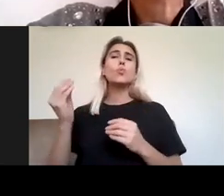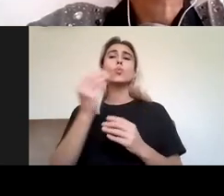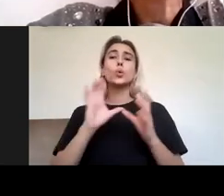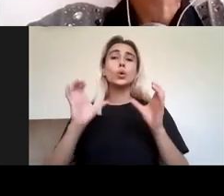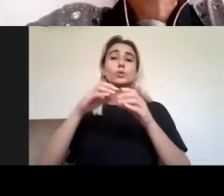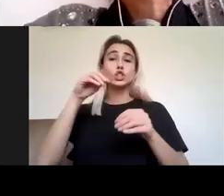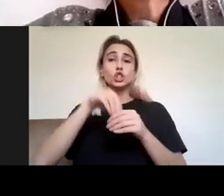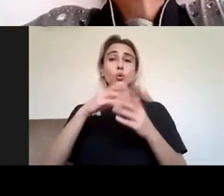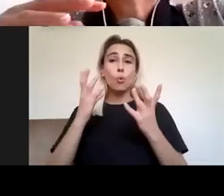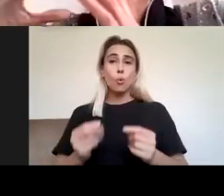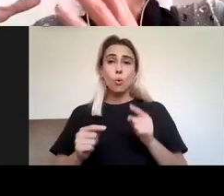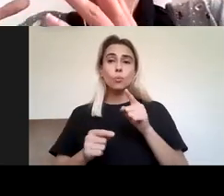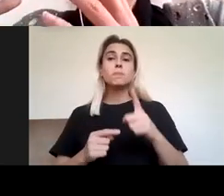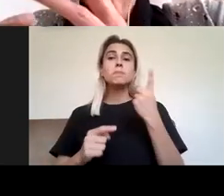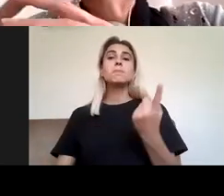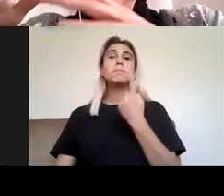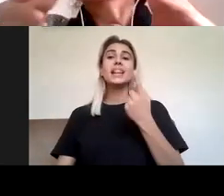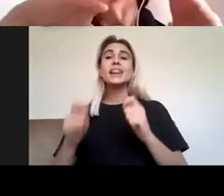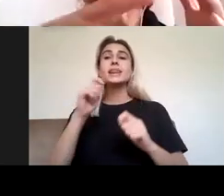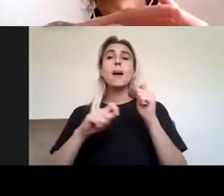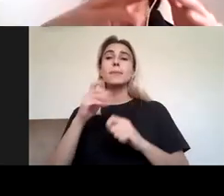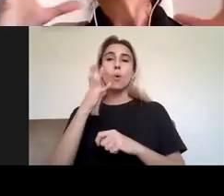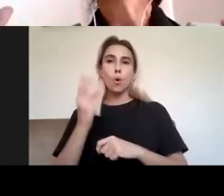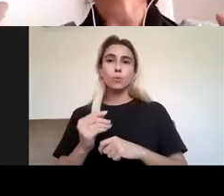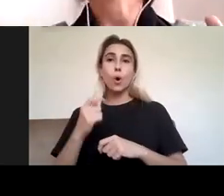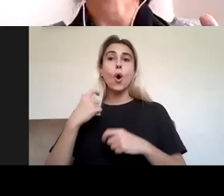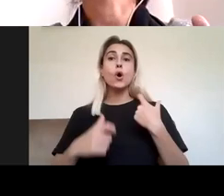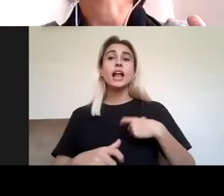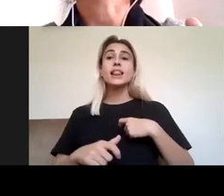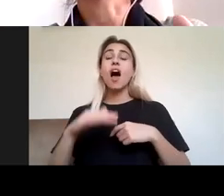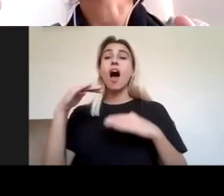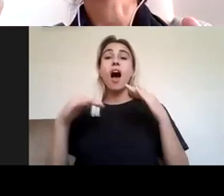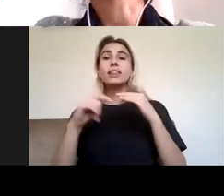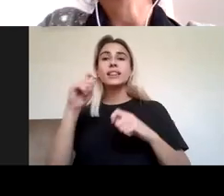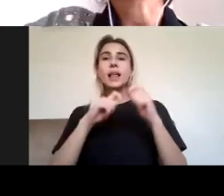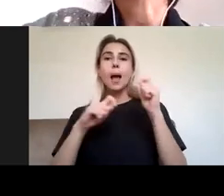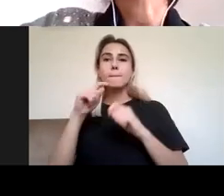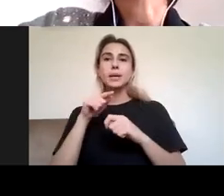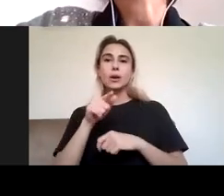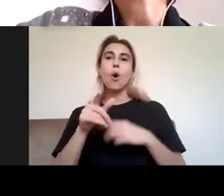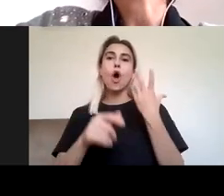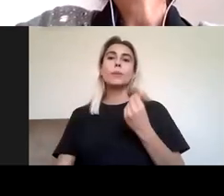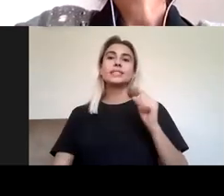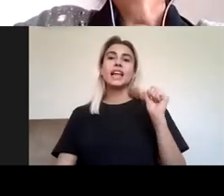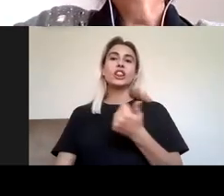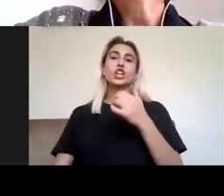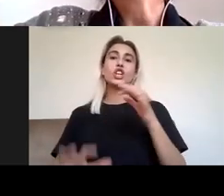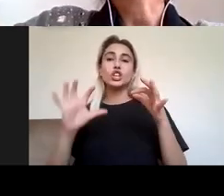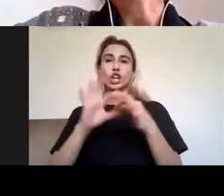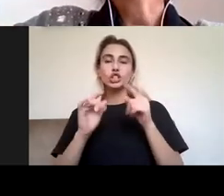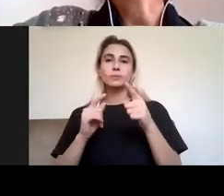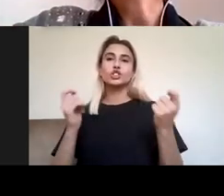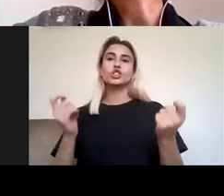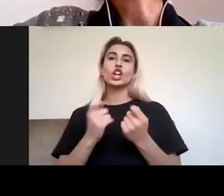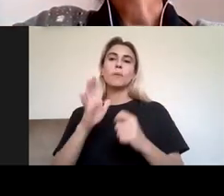alacak şekilde bir yapı oluşturması yani özellikle altyapı yatırımlarının ön planda olması gerektiğine ilişkin bir çalışma